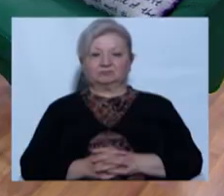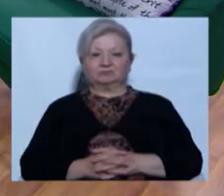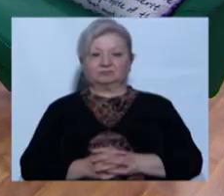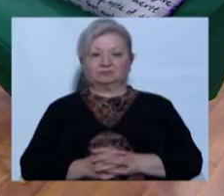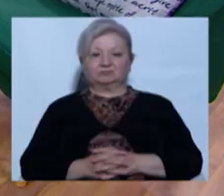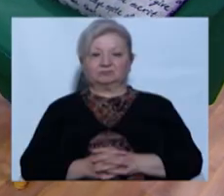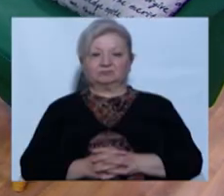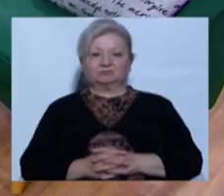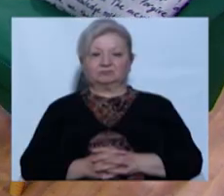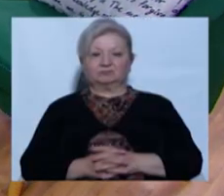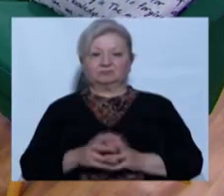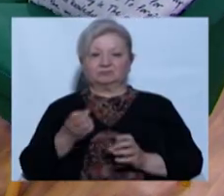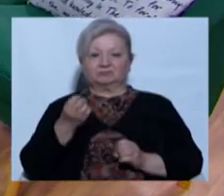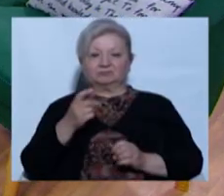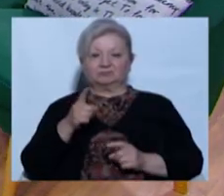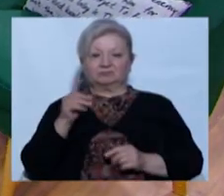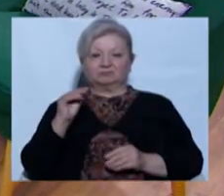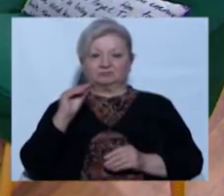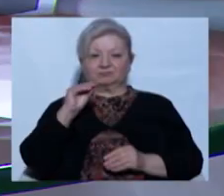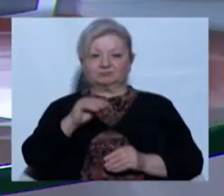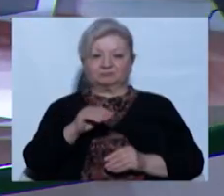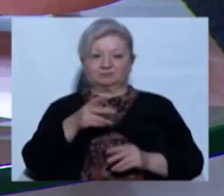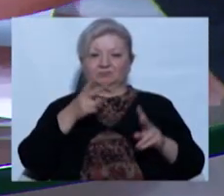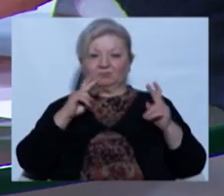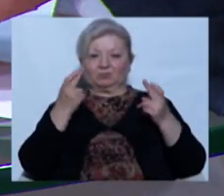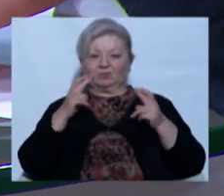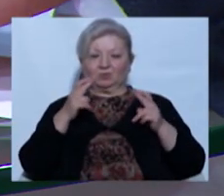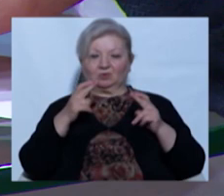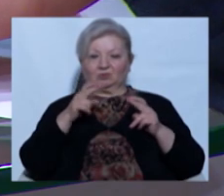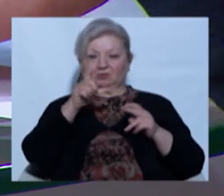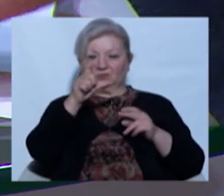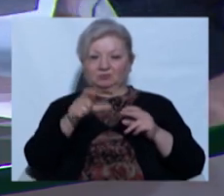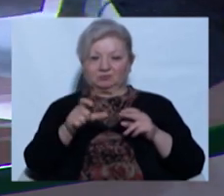შემდეგი დეტალი ეს იქნება მოწაკვავე კაც უნდა, იმიტომ რომ ძალიან მიყვარს ცეკვა და